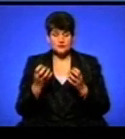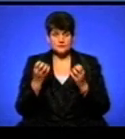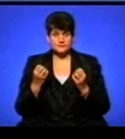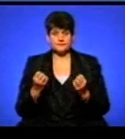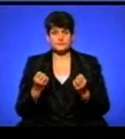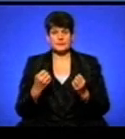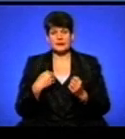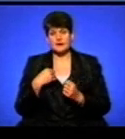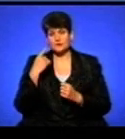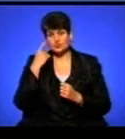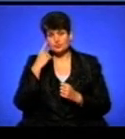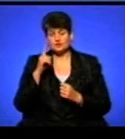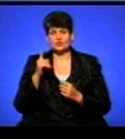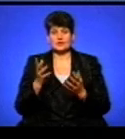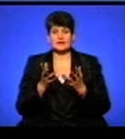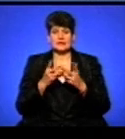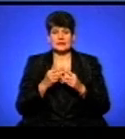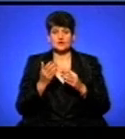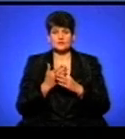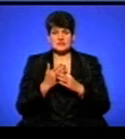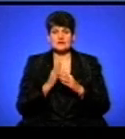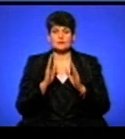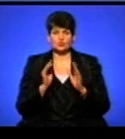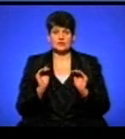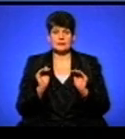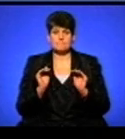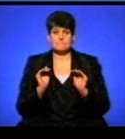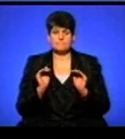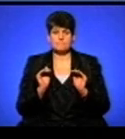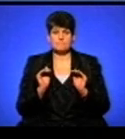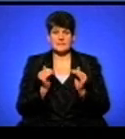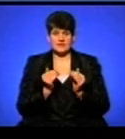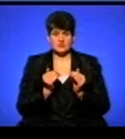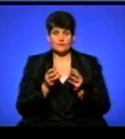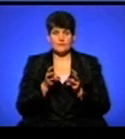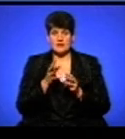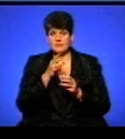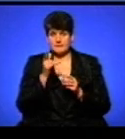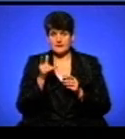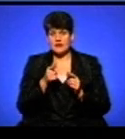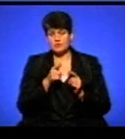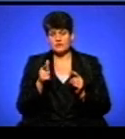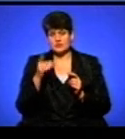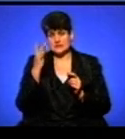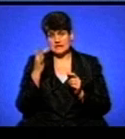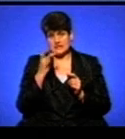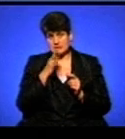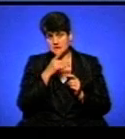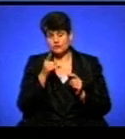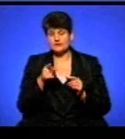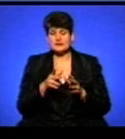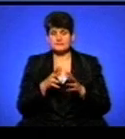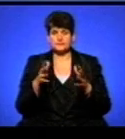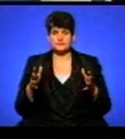що кількість субсидій буде менше, ніж минулий опалювальний період, але порівняно з літнім періодом вона виросте.